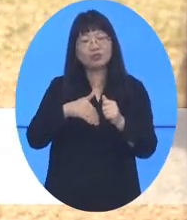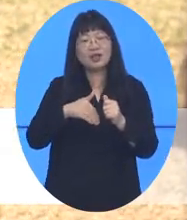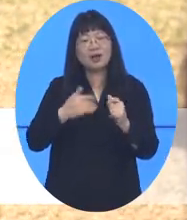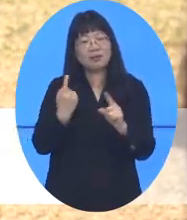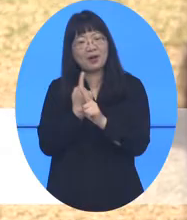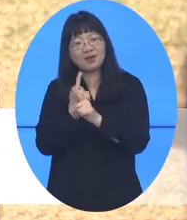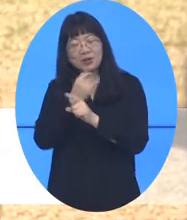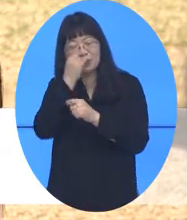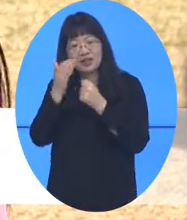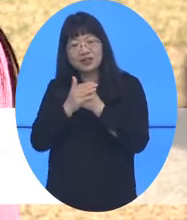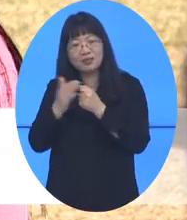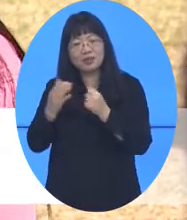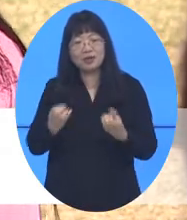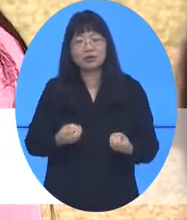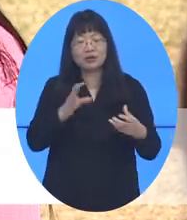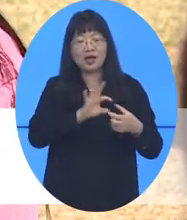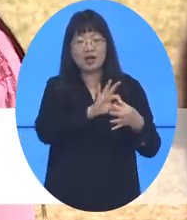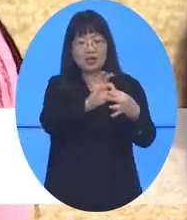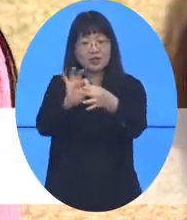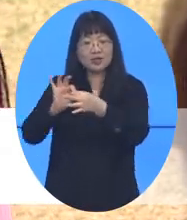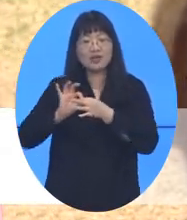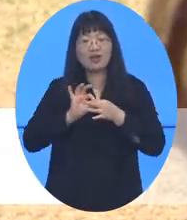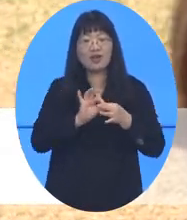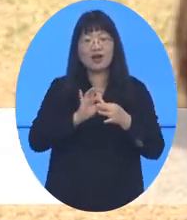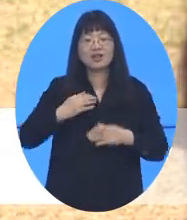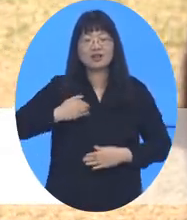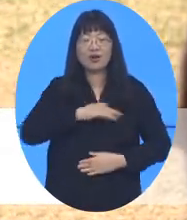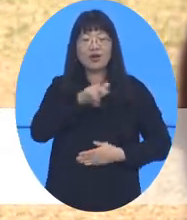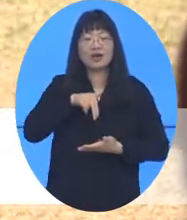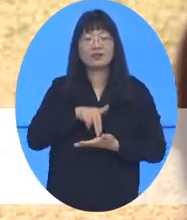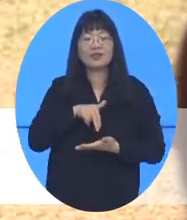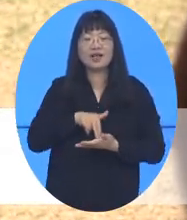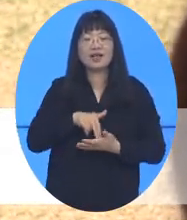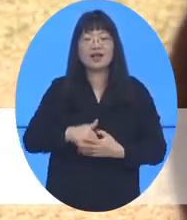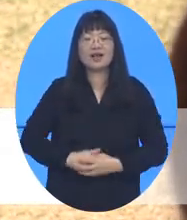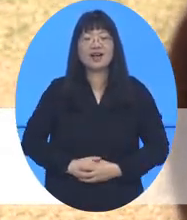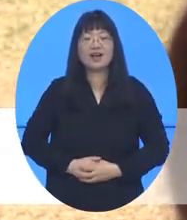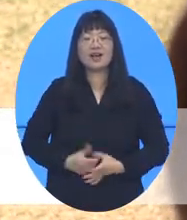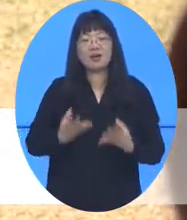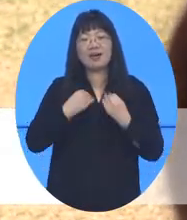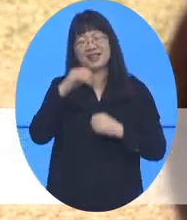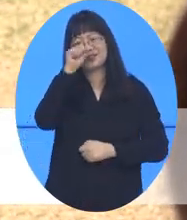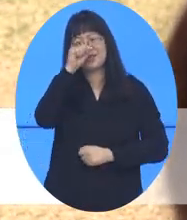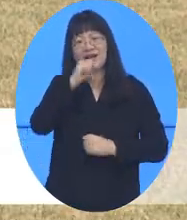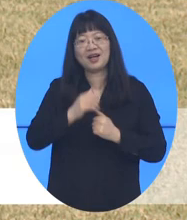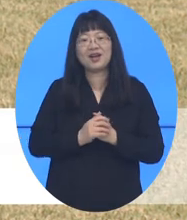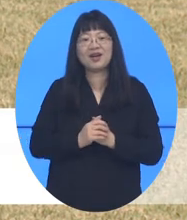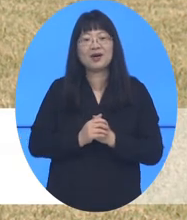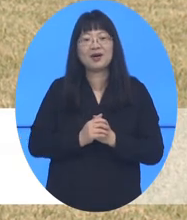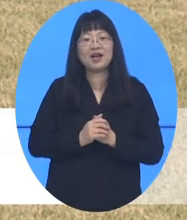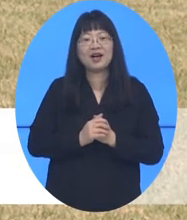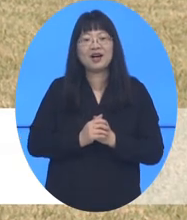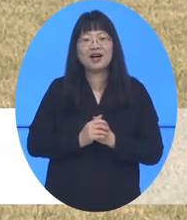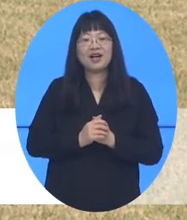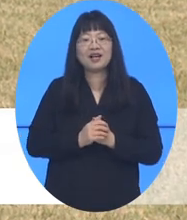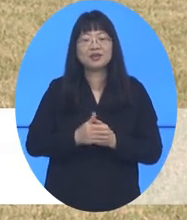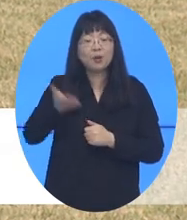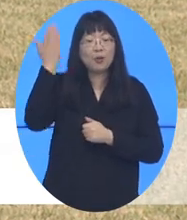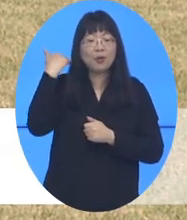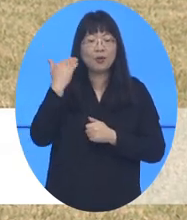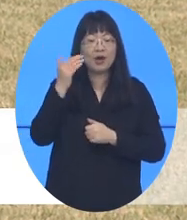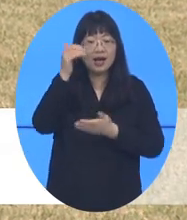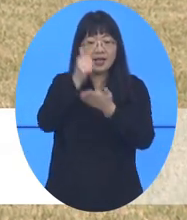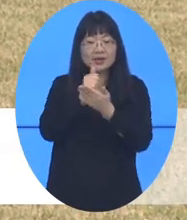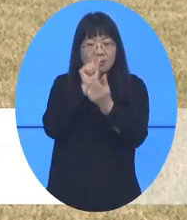보니까 축제가 또 연결이 돼서 저희는 좀 사실은 좀 많이 좋아요. 그때 예장님 뵙고